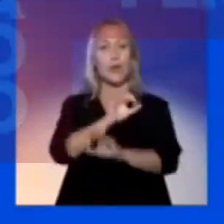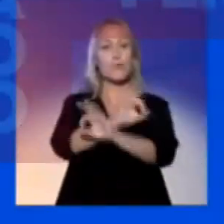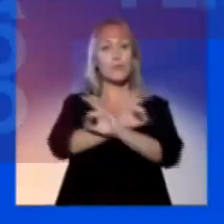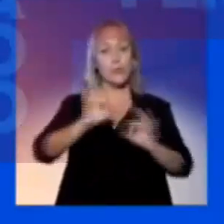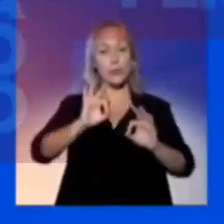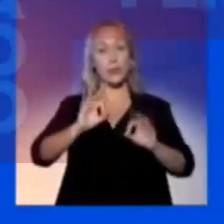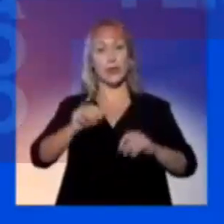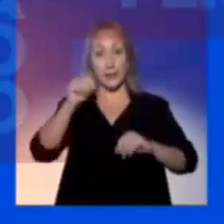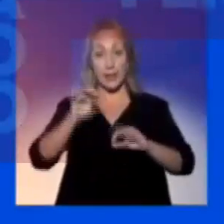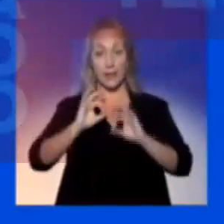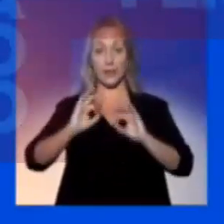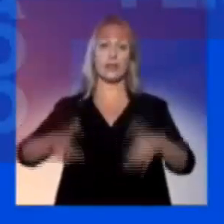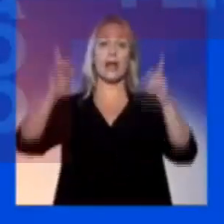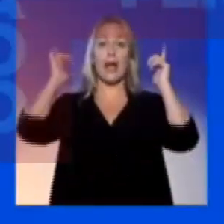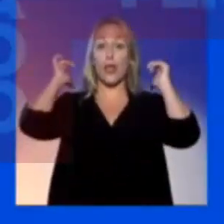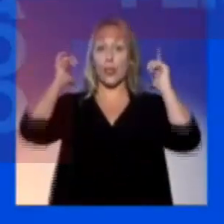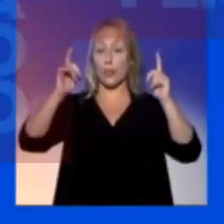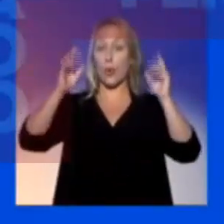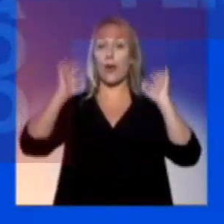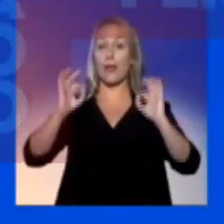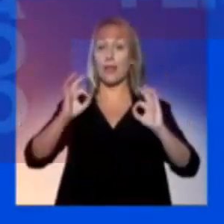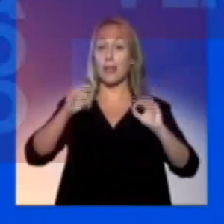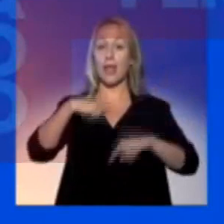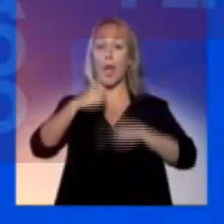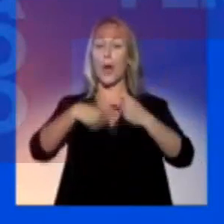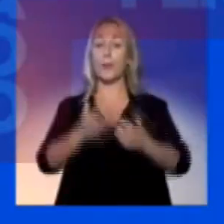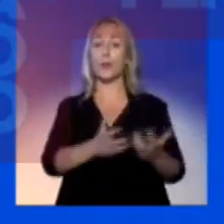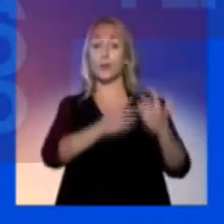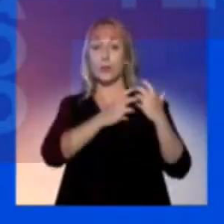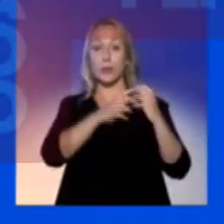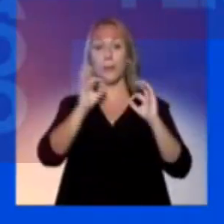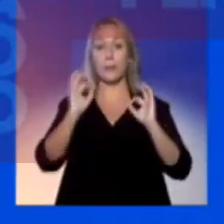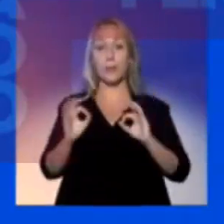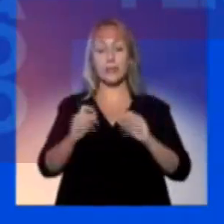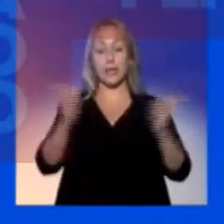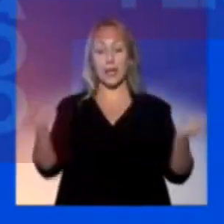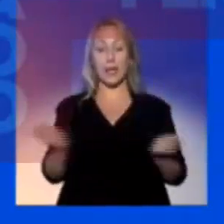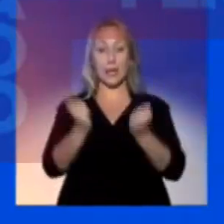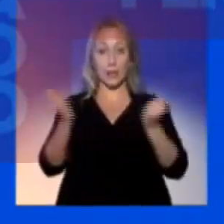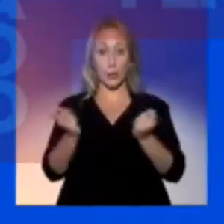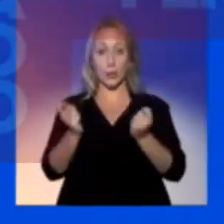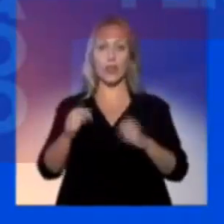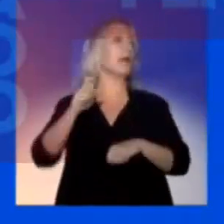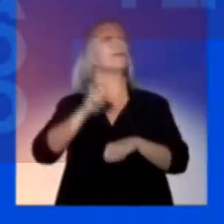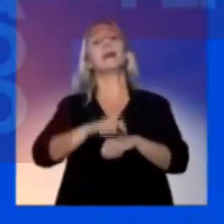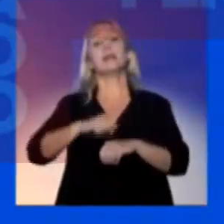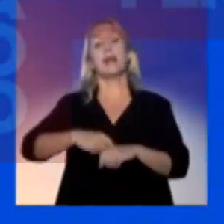το σύστημα της δημοκρατικής λογοδοσίας λειτουργεί. Η ώρα του Πρωθυπουργού θα